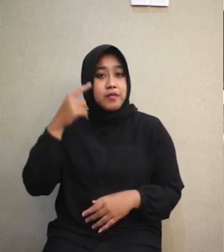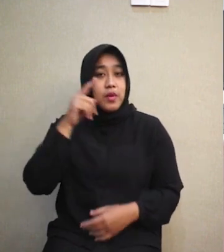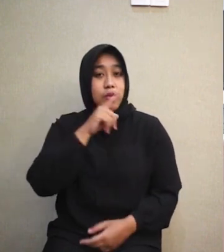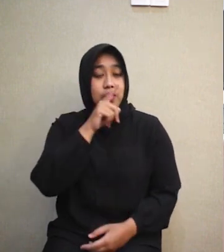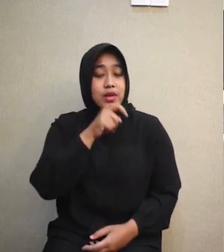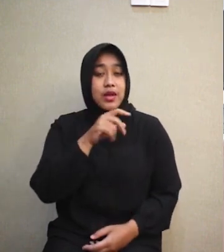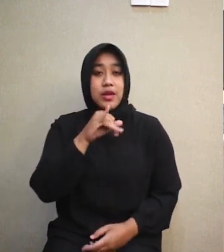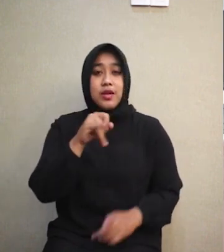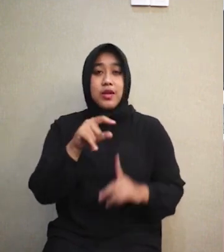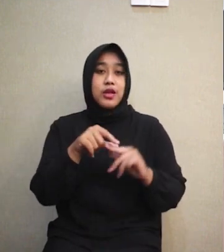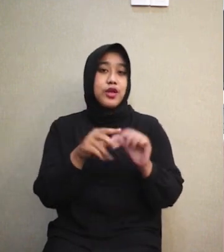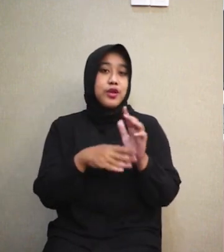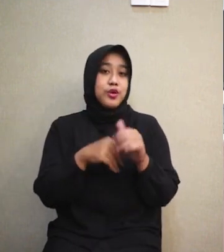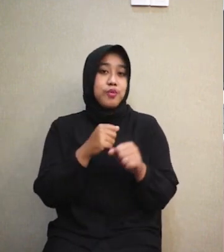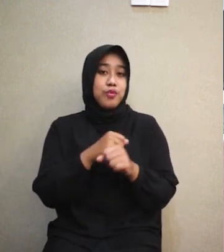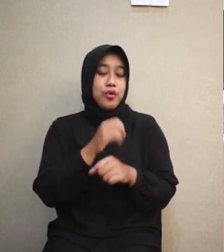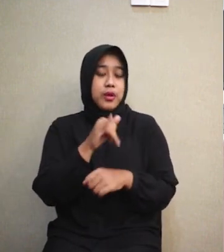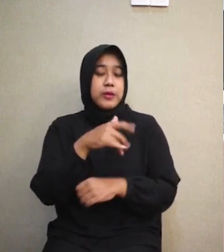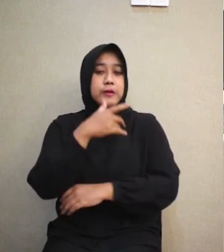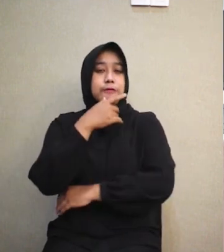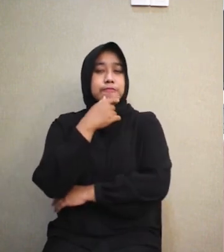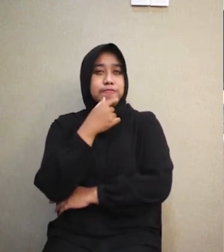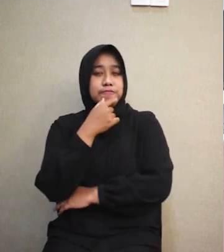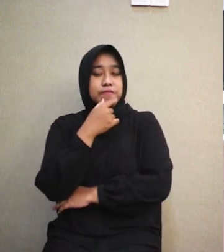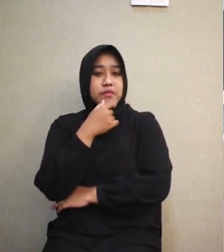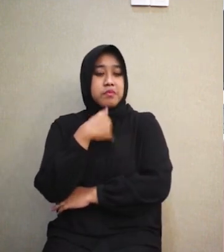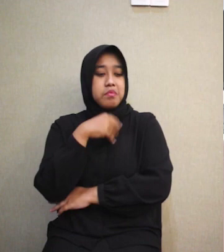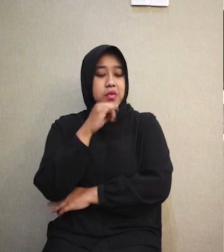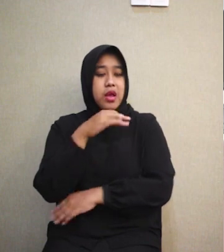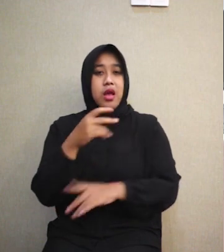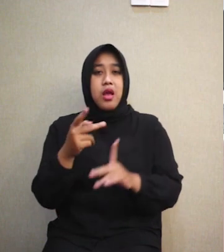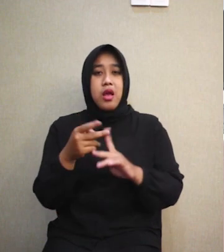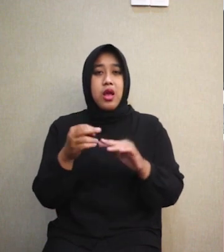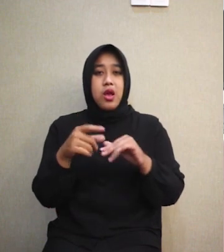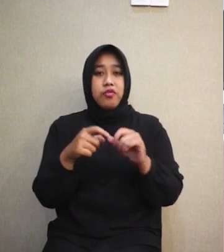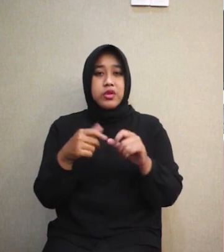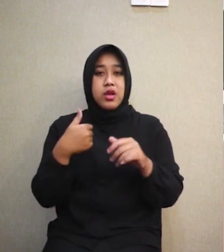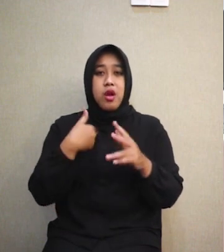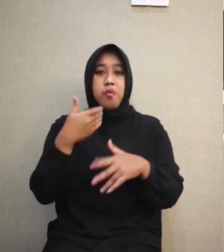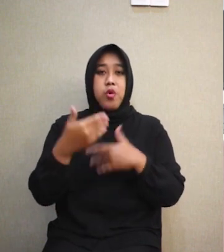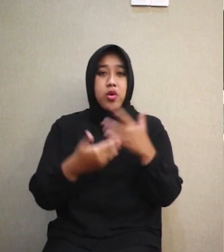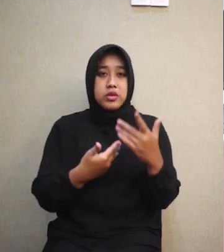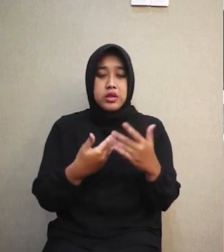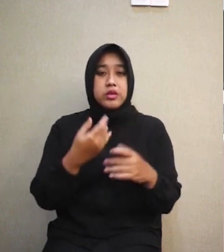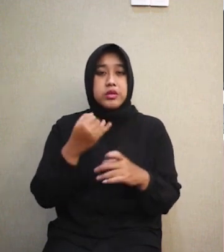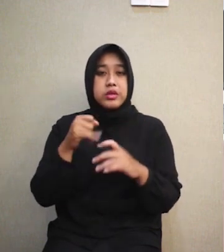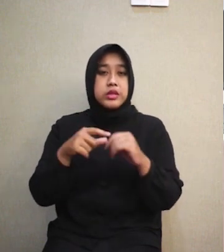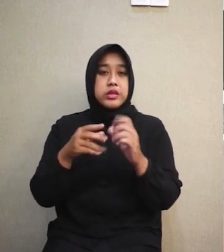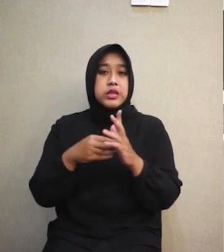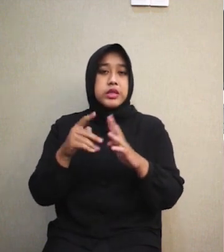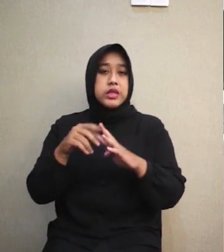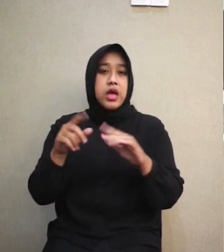berarti kan tadi ya kalau kata Mas Hafiz ini sudah ada progress nih lumayan lengkap